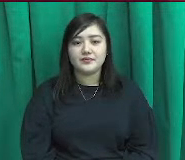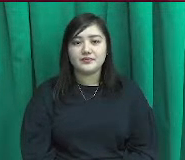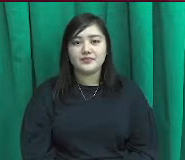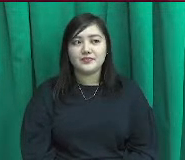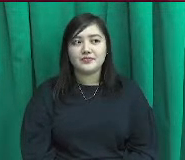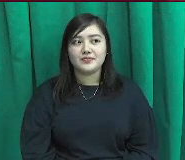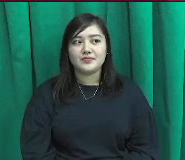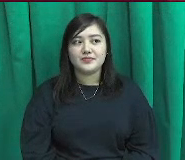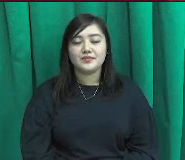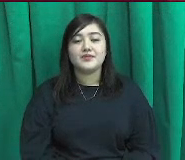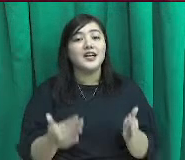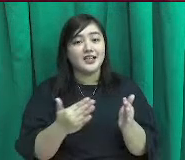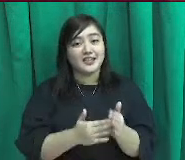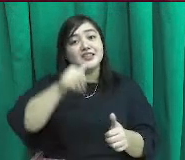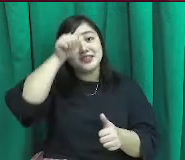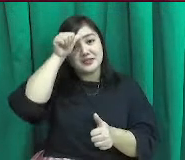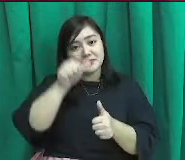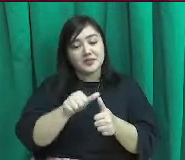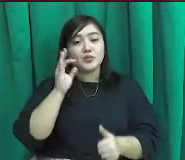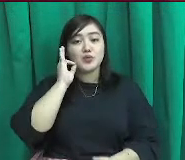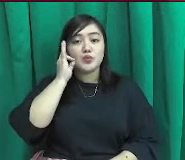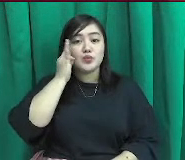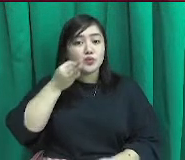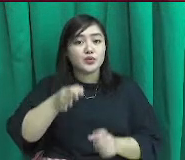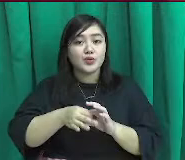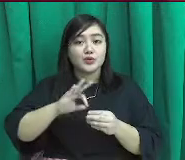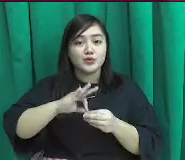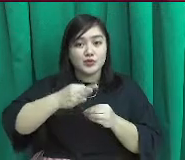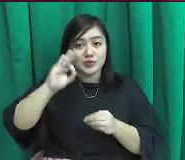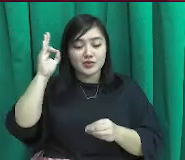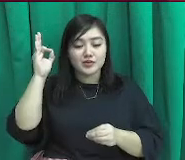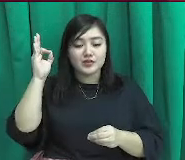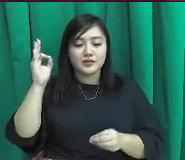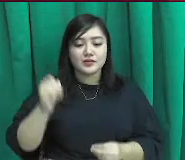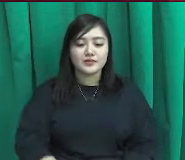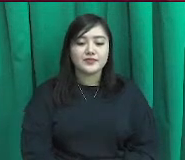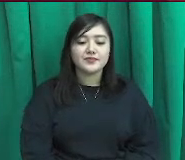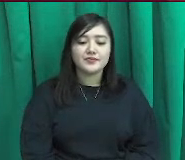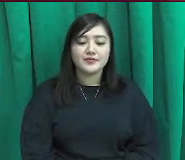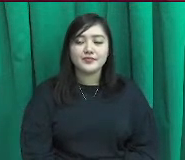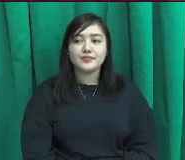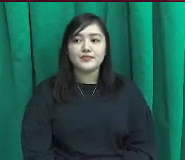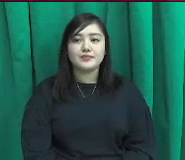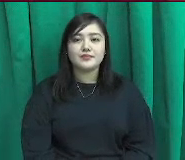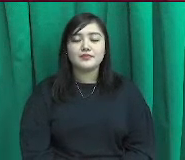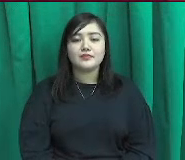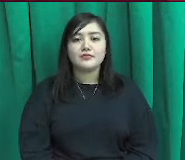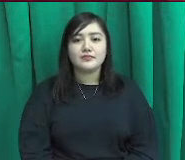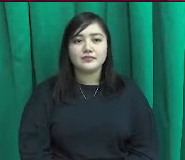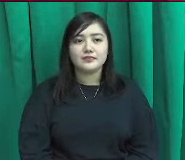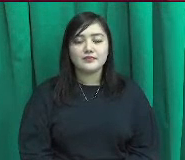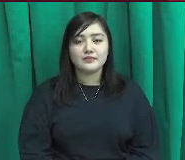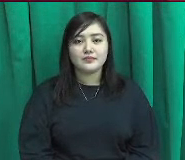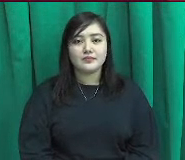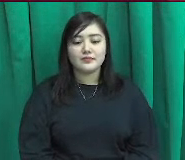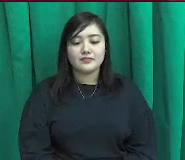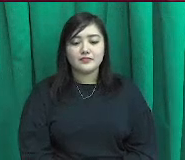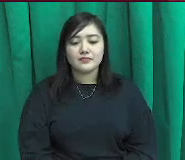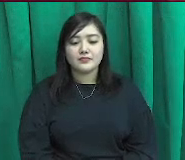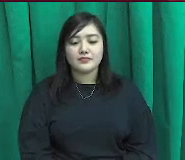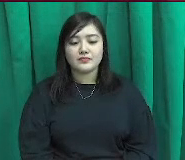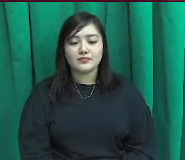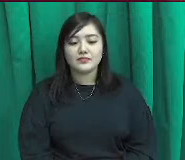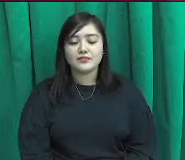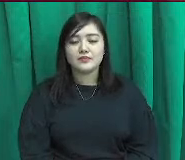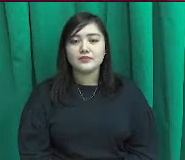May gentleness pa. Nawawala to na yung gentleness. That's right. That's right. Walang problema yung fruit of the Spirit. Andiyan na, naka-build in na yan sa salita ng Diyos